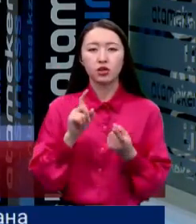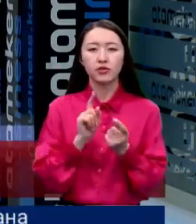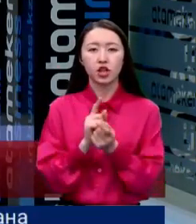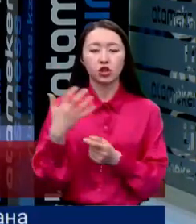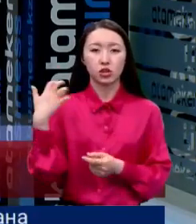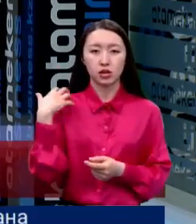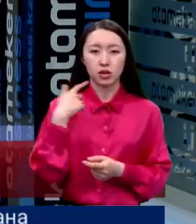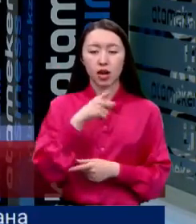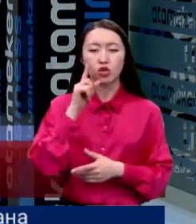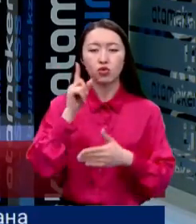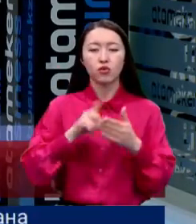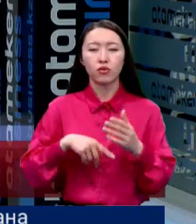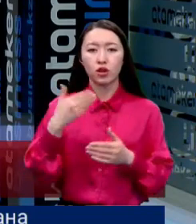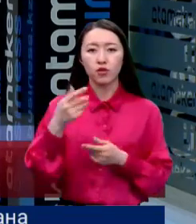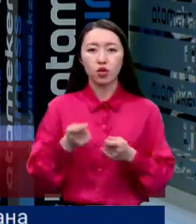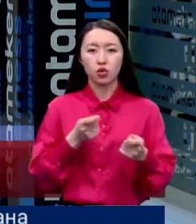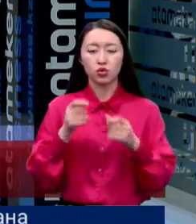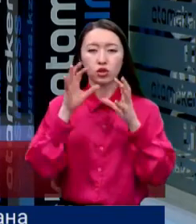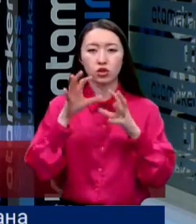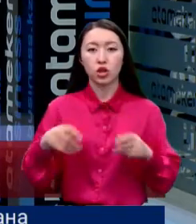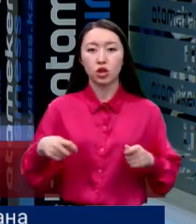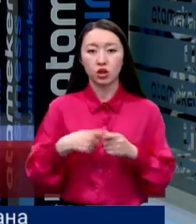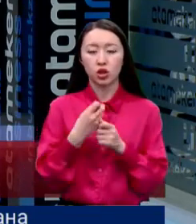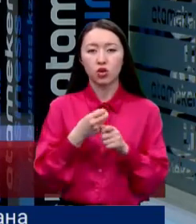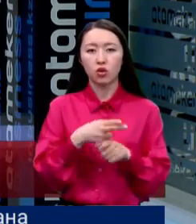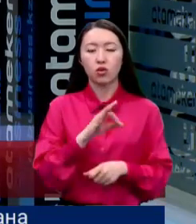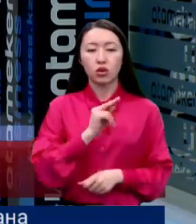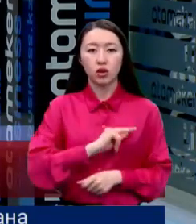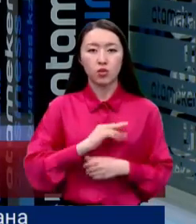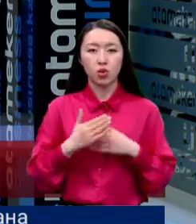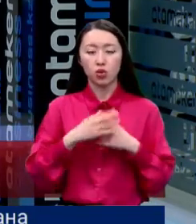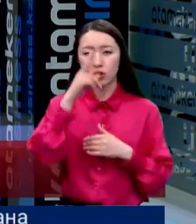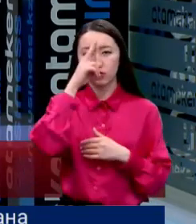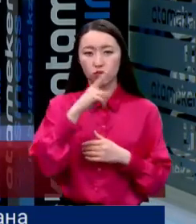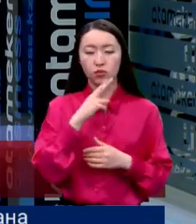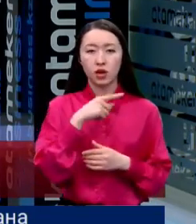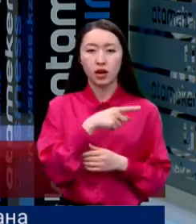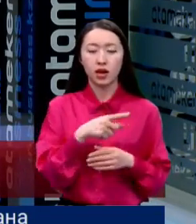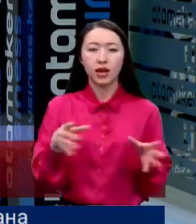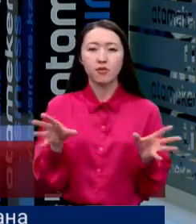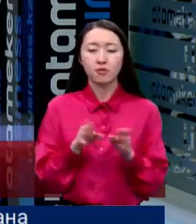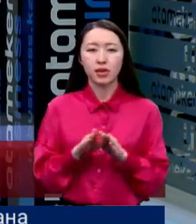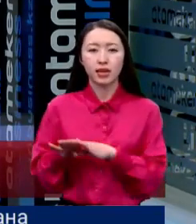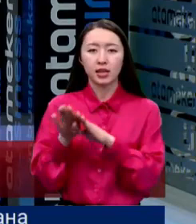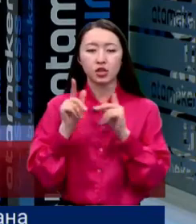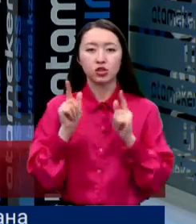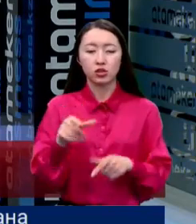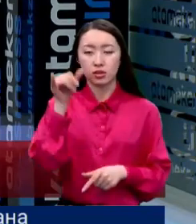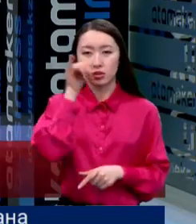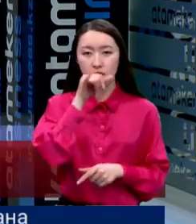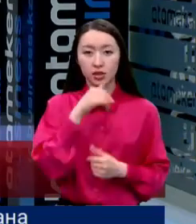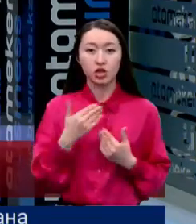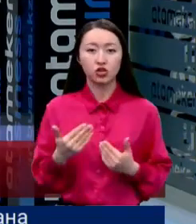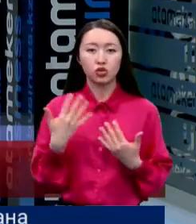что руководство незаконно отстранило их от работы. Около двух месяцев стороны не могли прийти к единому соглашению. Теперь